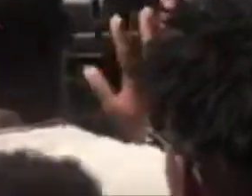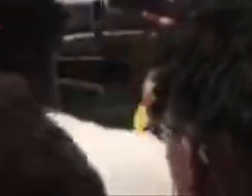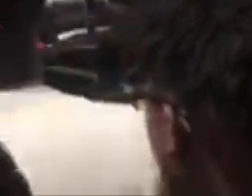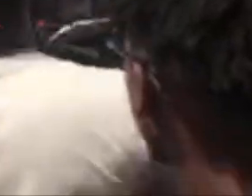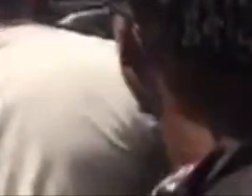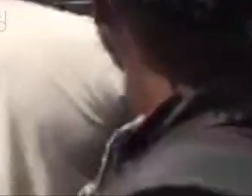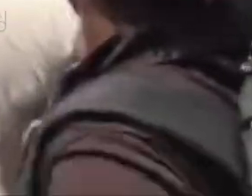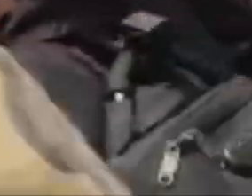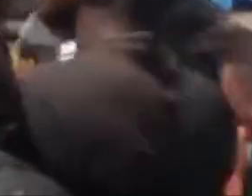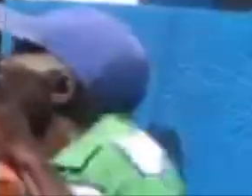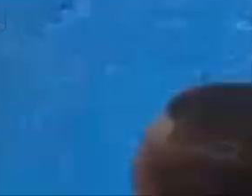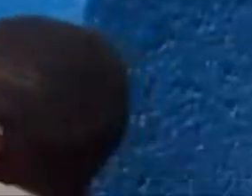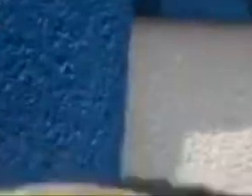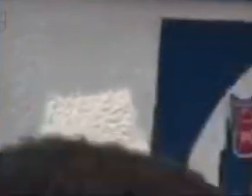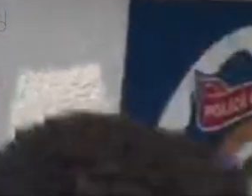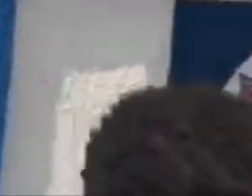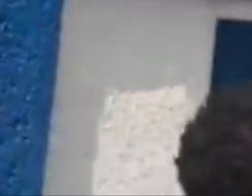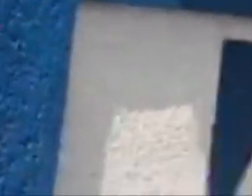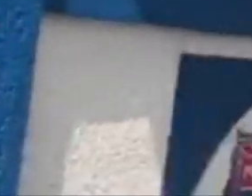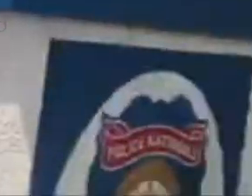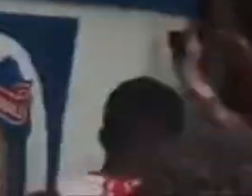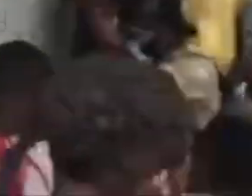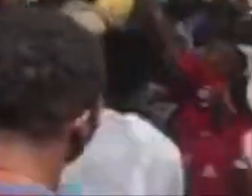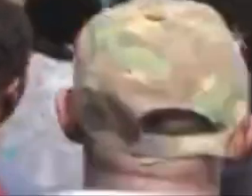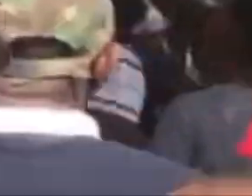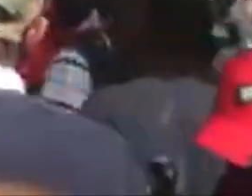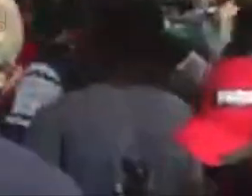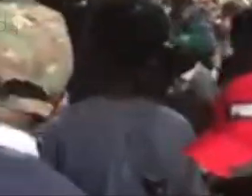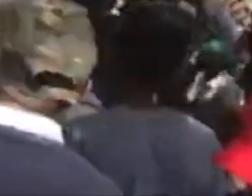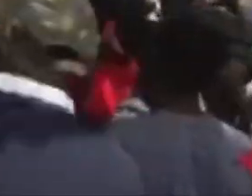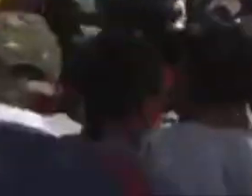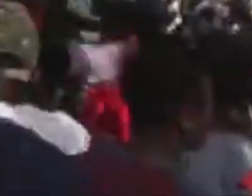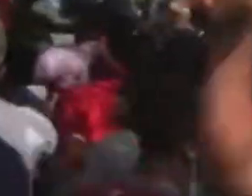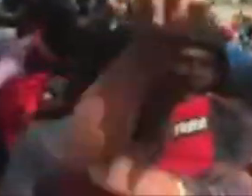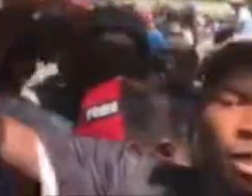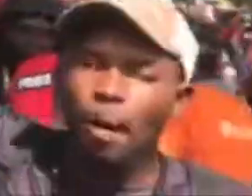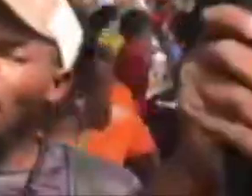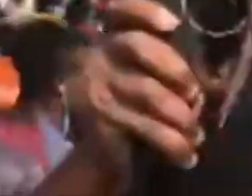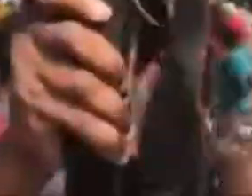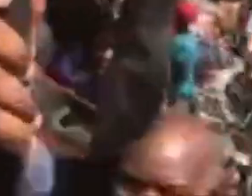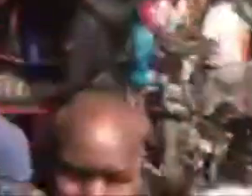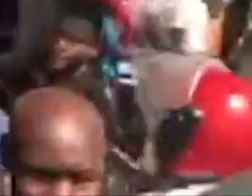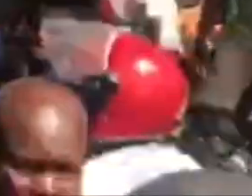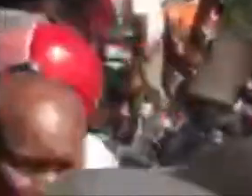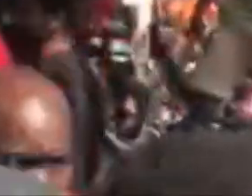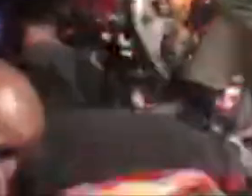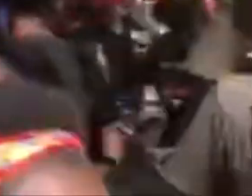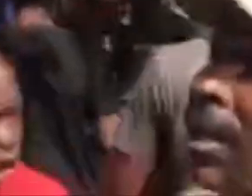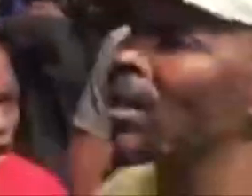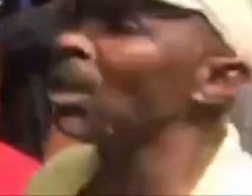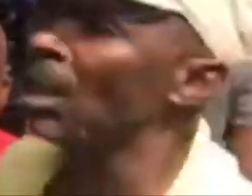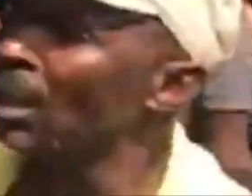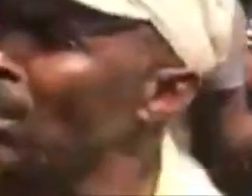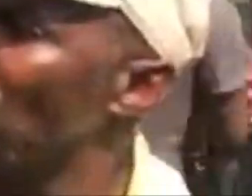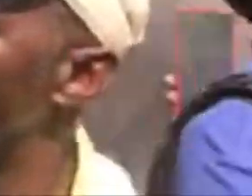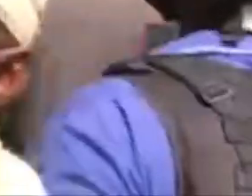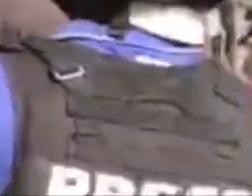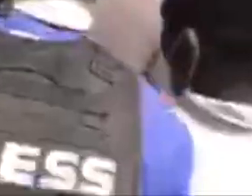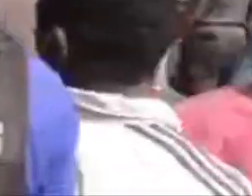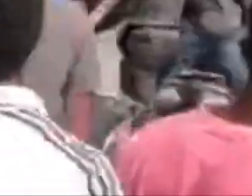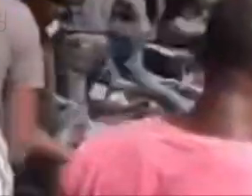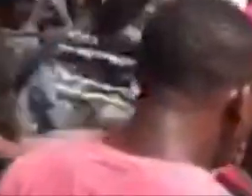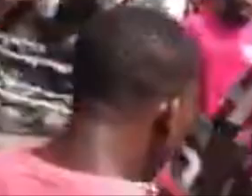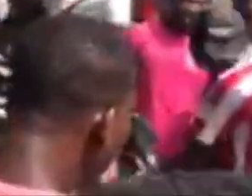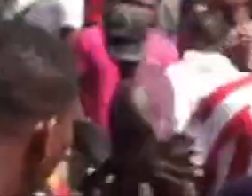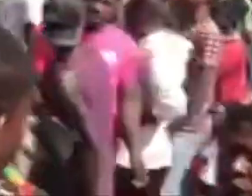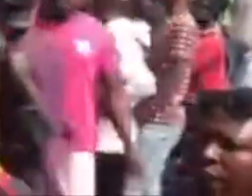là. Et toujours songez pour activer petite cloche là. Les nous la gon vidéo pour capable joindre nous, son pas besoin chercher